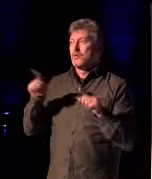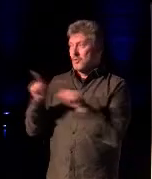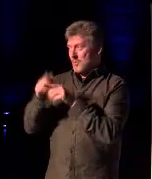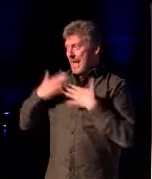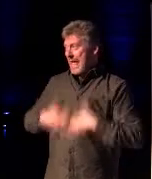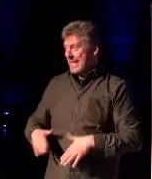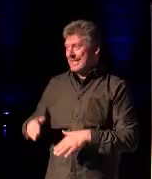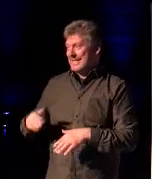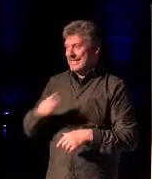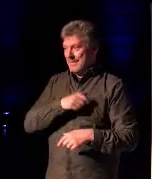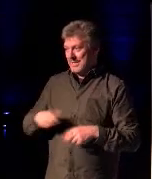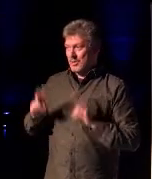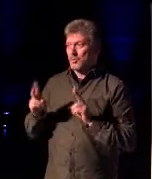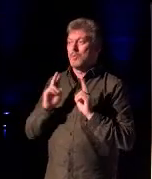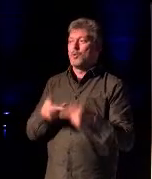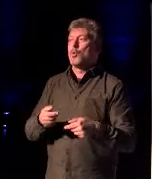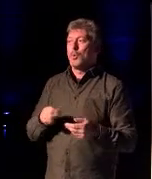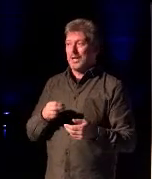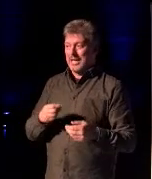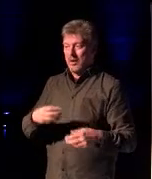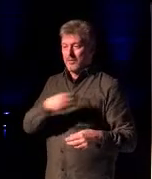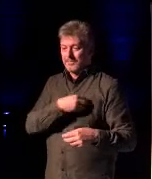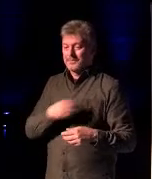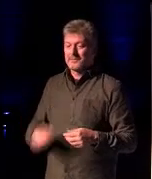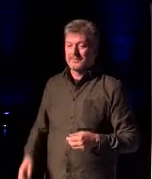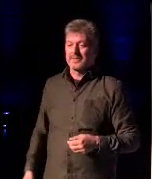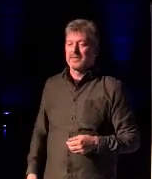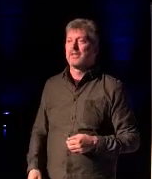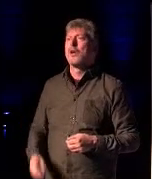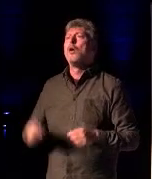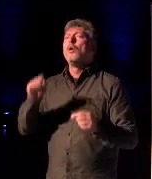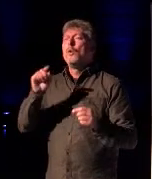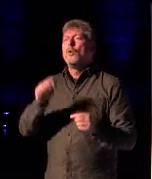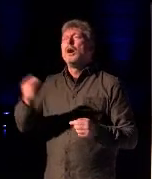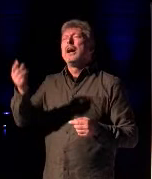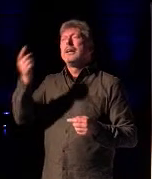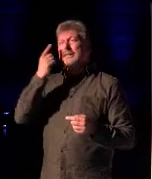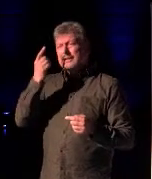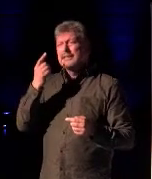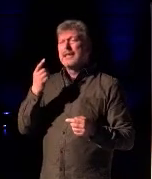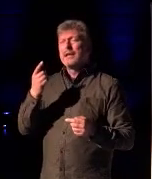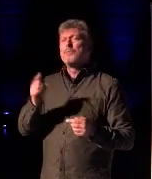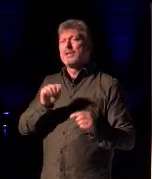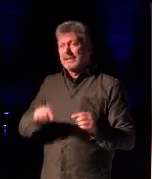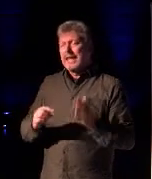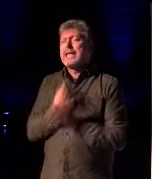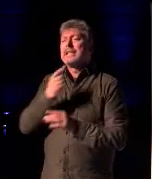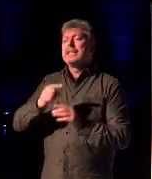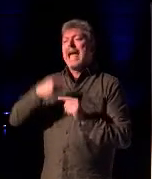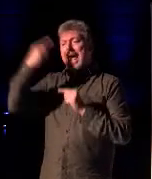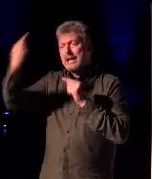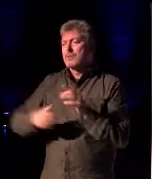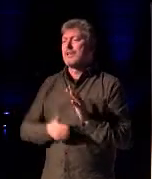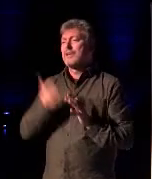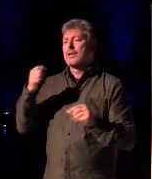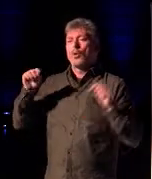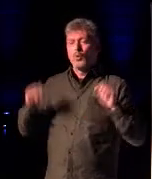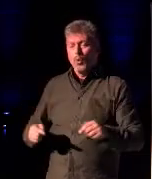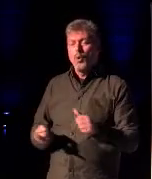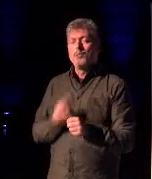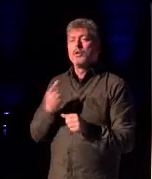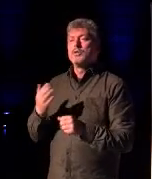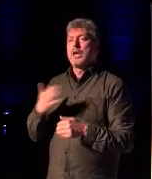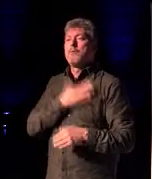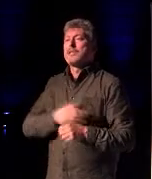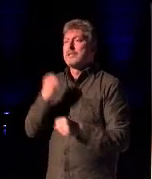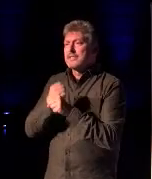helseministeren også pleier å gå med. Og det å tenke at dette hele året en viktig del. Nå begynner